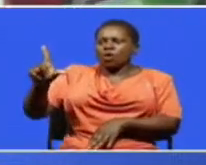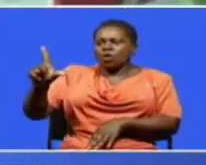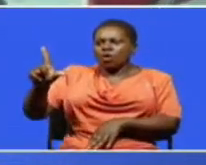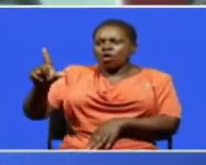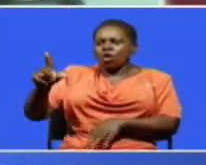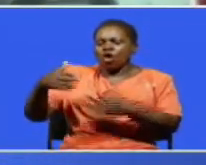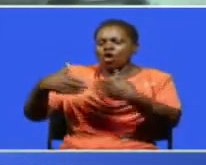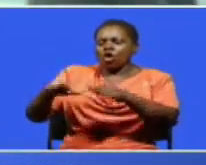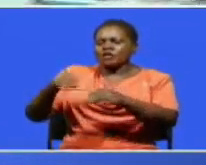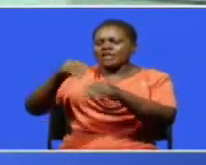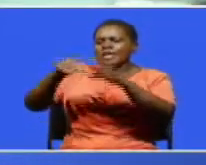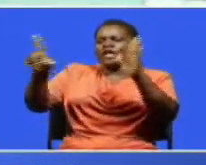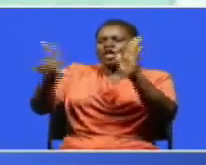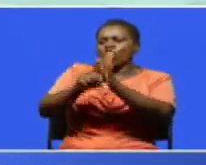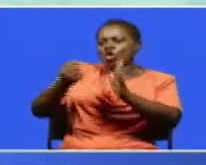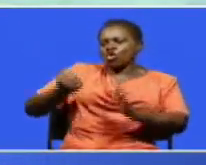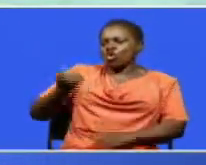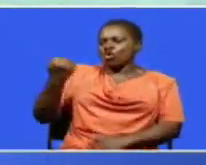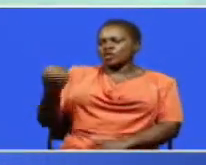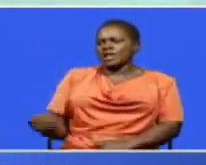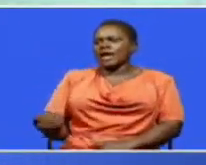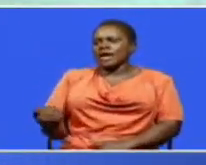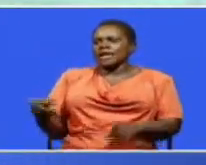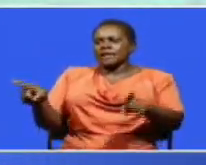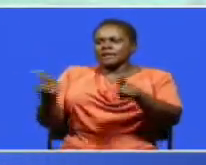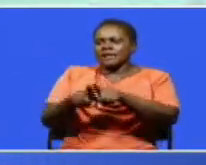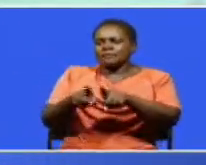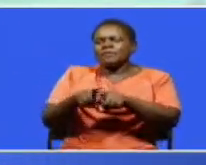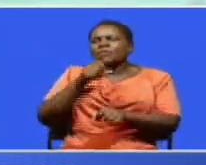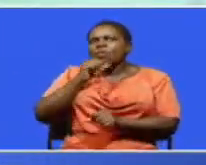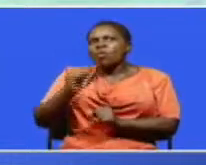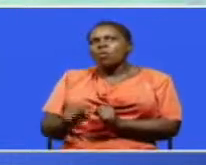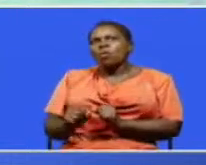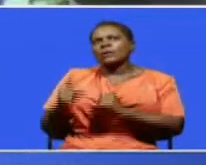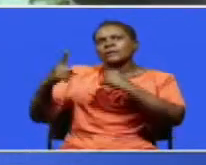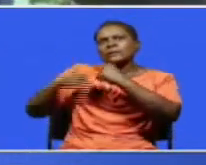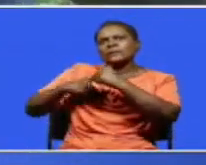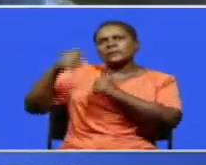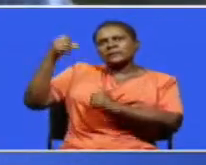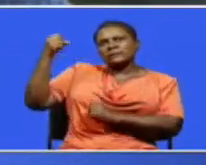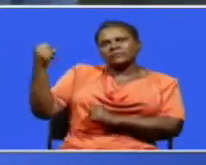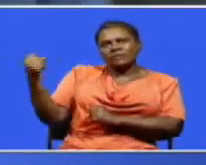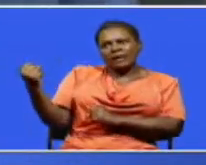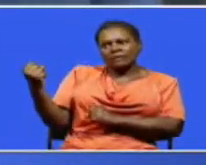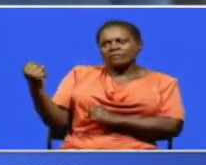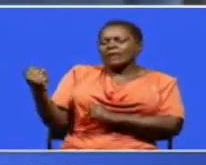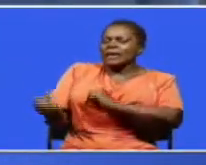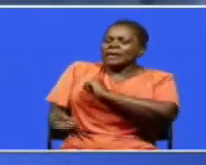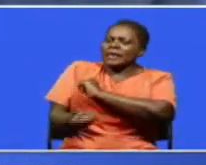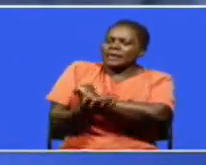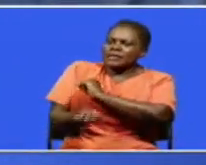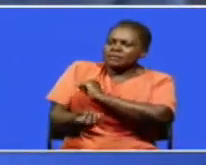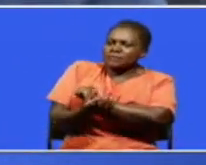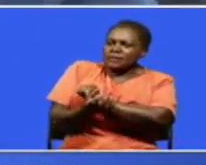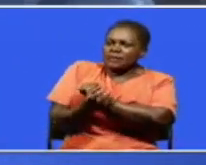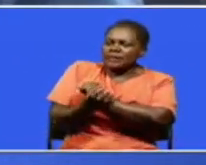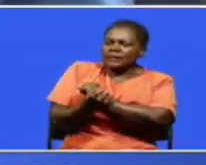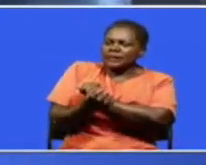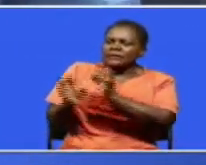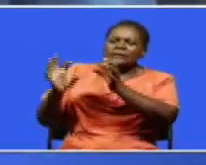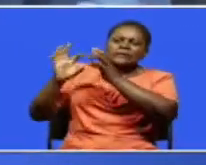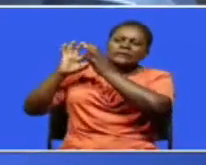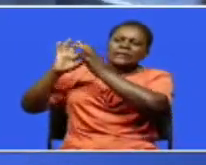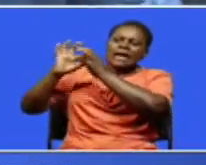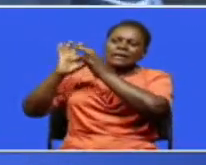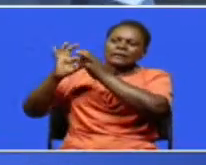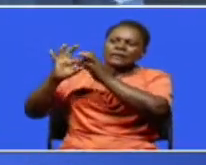na mjukuu wake katika mkasa huu. Akiwa na umri wa miaka 65, anatueleza itikadi ya jamii ya